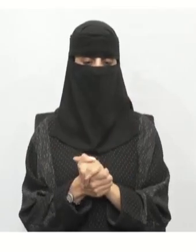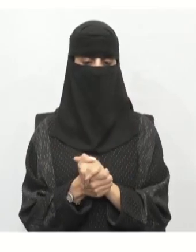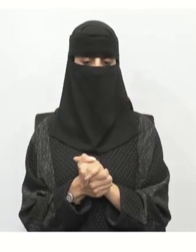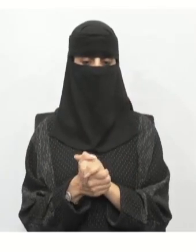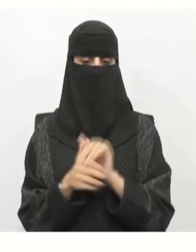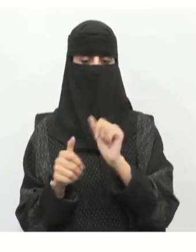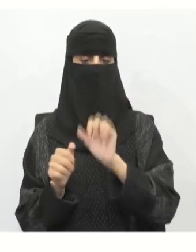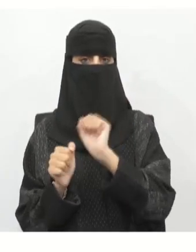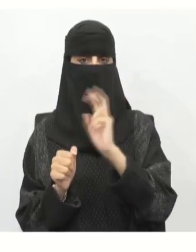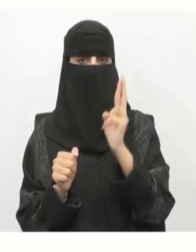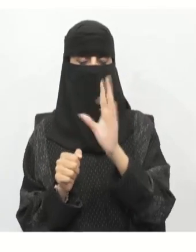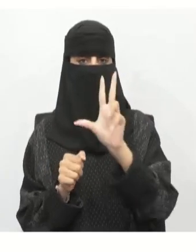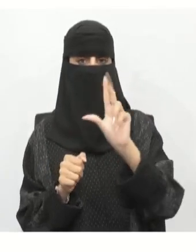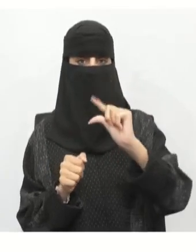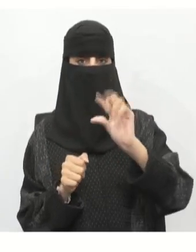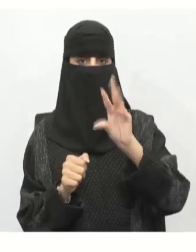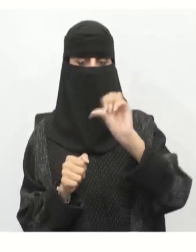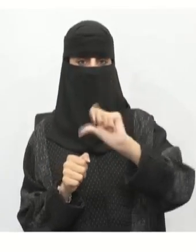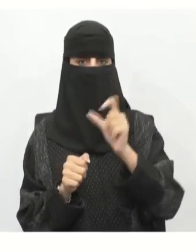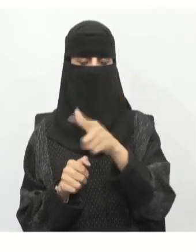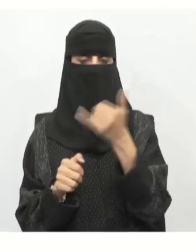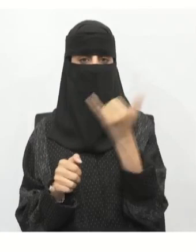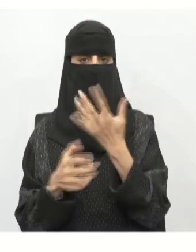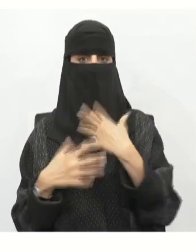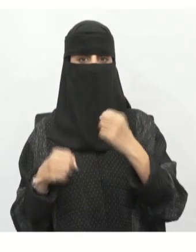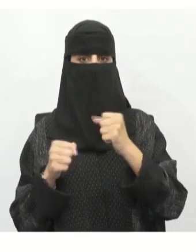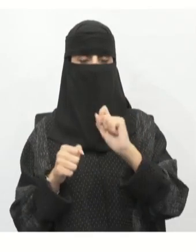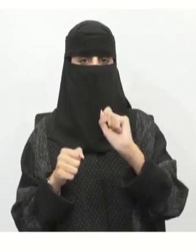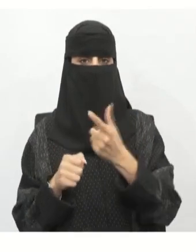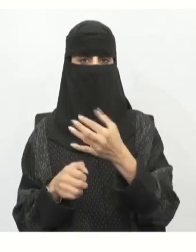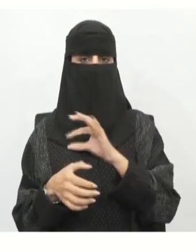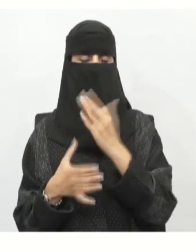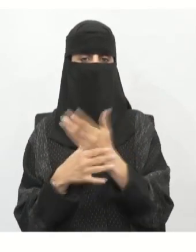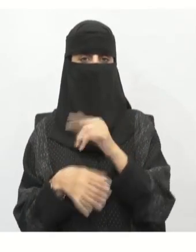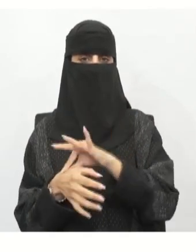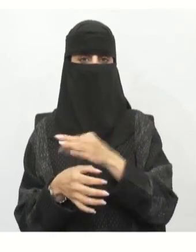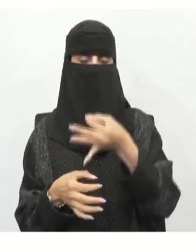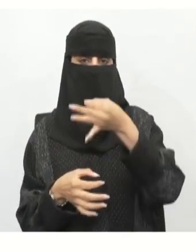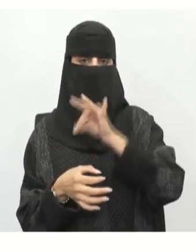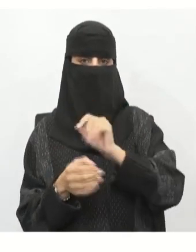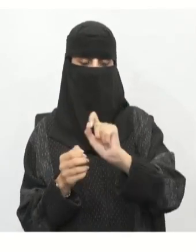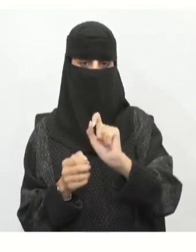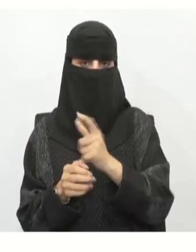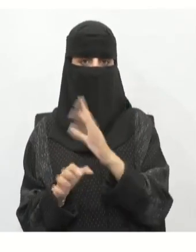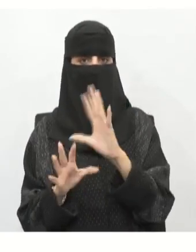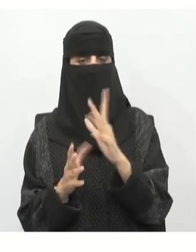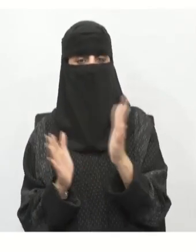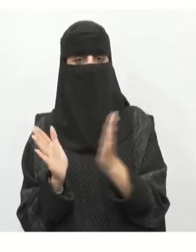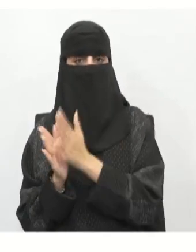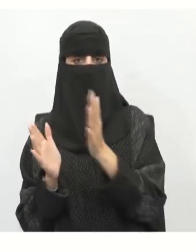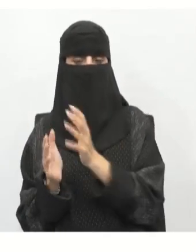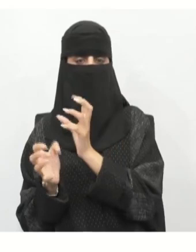الدهون عنصر هام جدا للطاقه فيستفيد منها الجسم مباشره او يدخرها